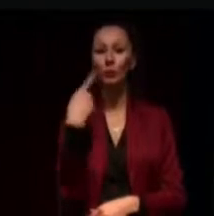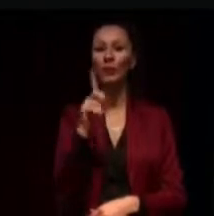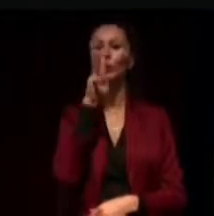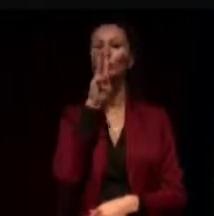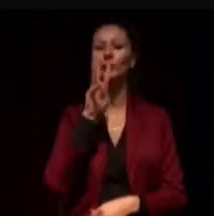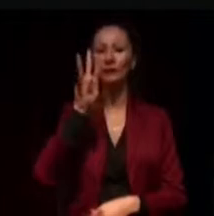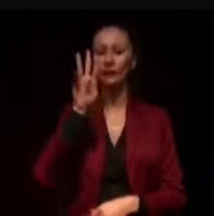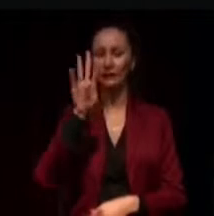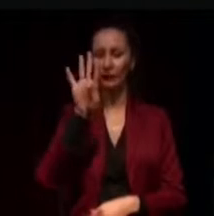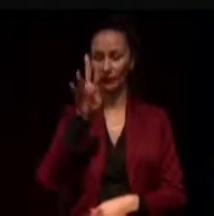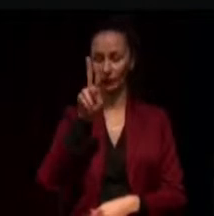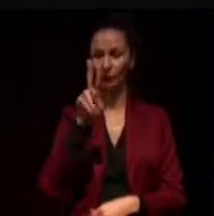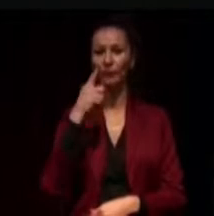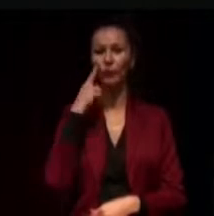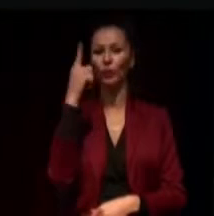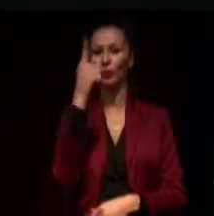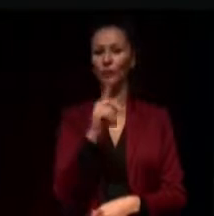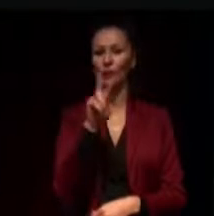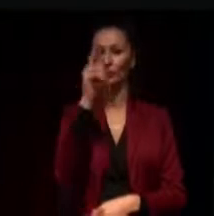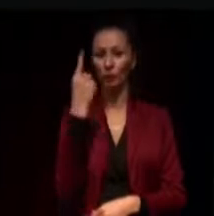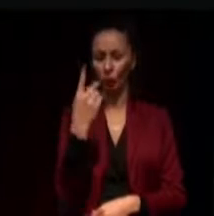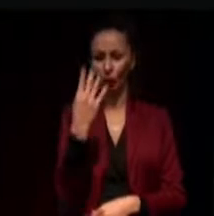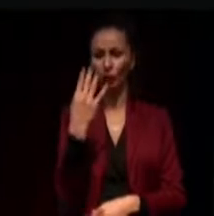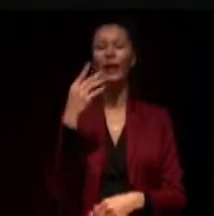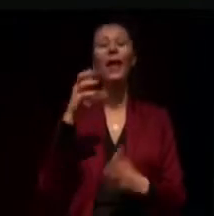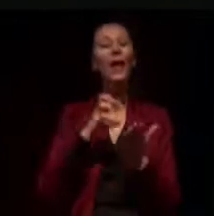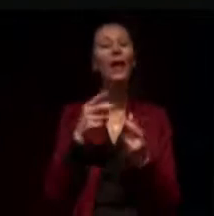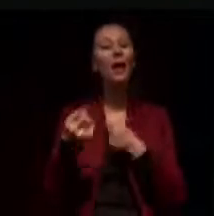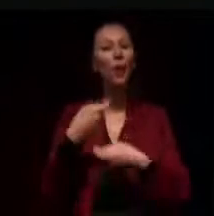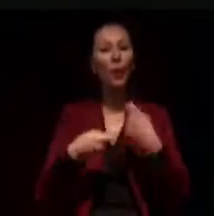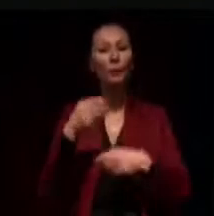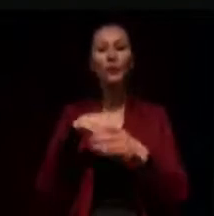1.404.342 lirayla 21.74'ünü, ekonomi